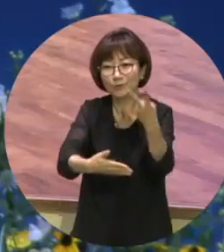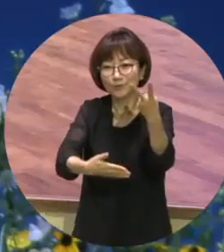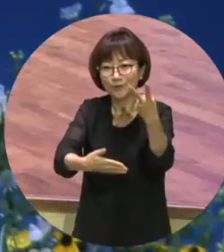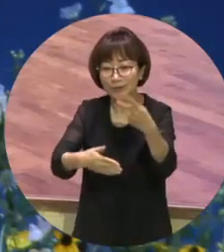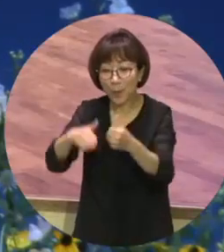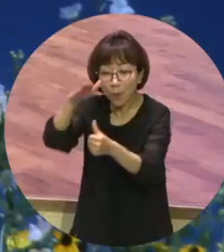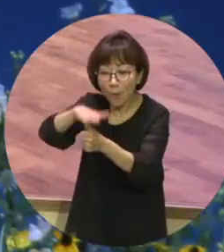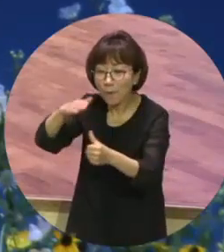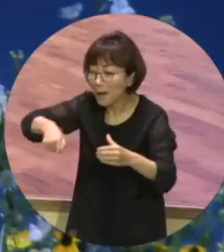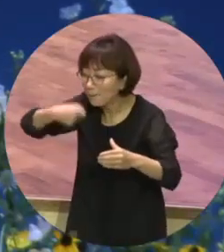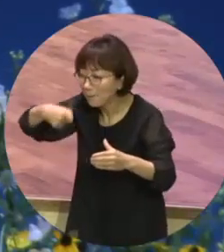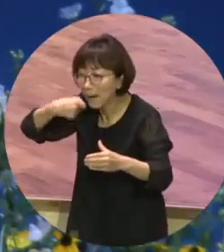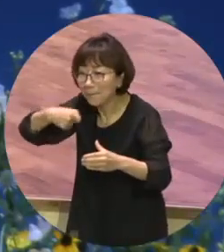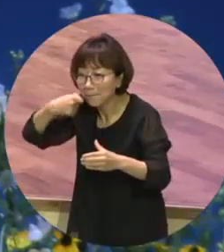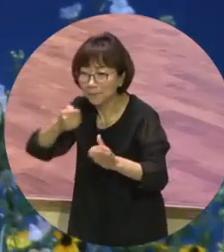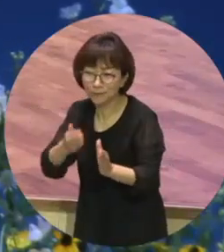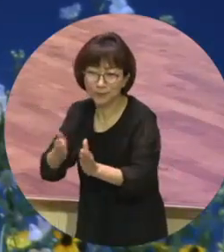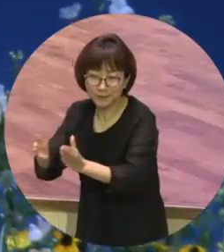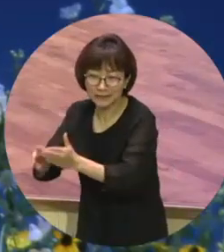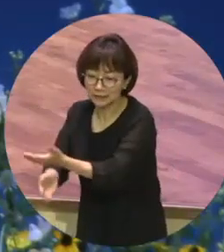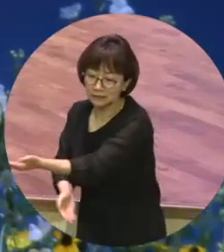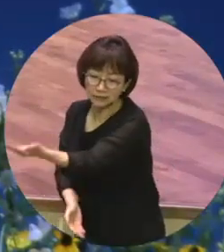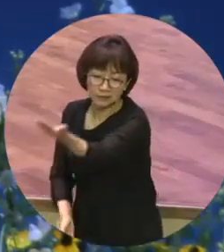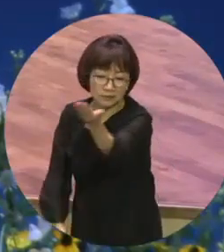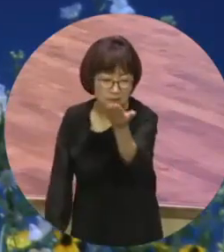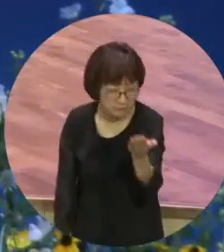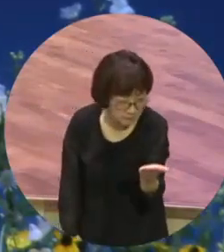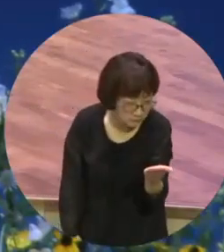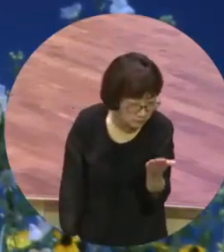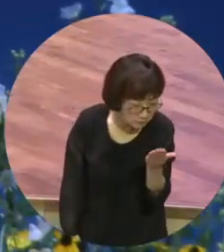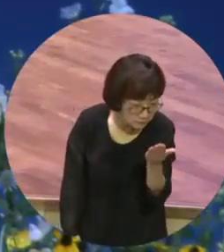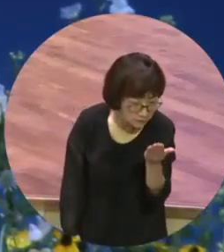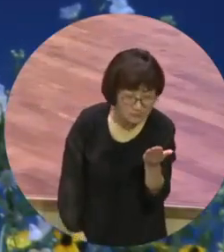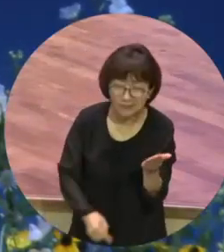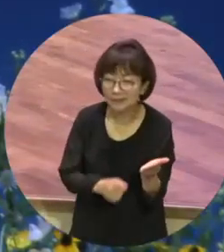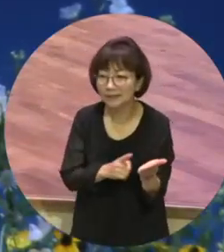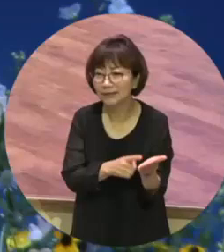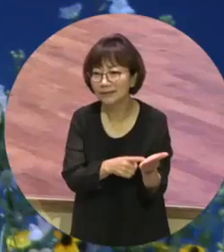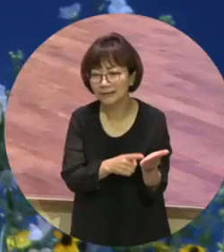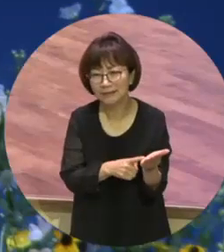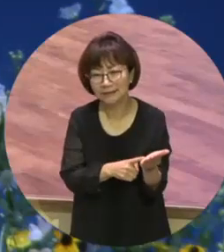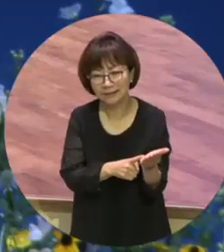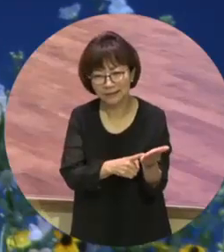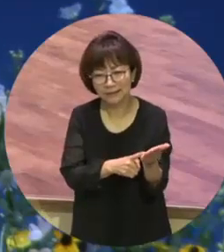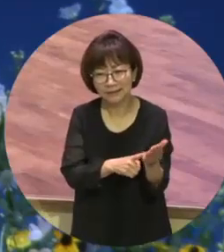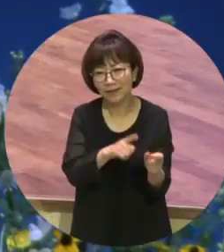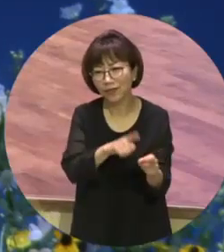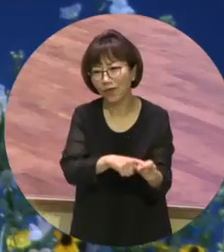먹을 수 있는 조그만 도시락. 안드레가 이 도시락 안에 내용물을 그렇게 말을 하면서 이것뿐인데